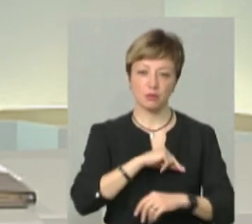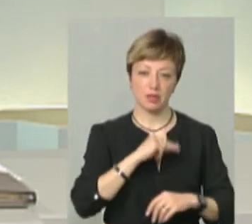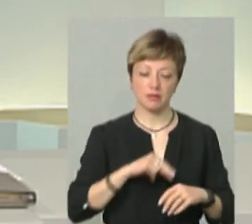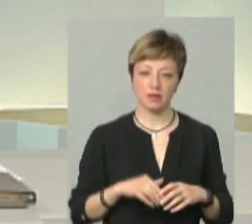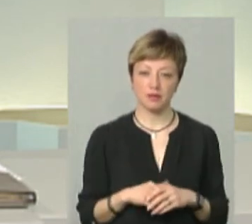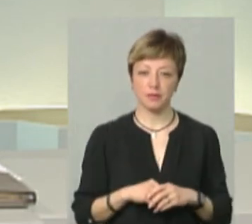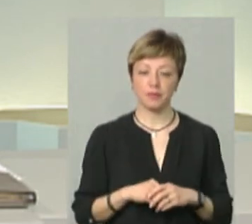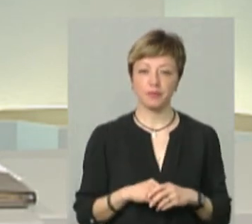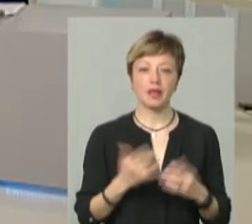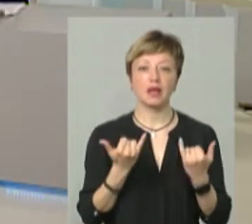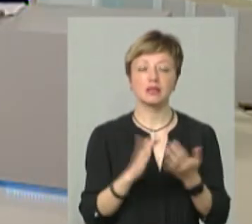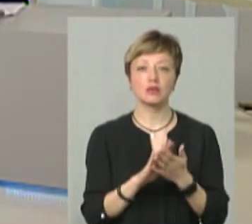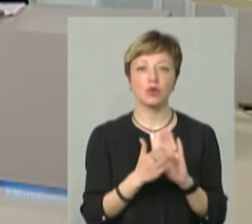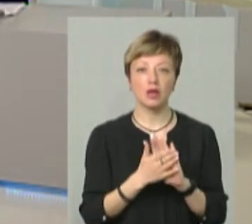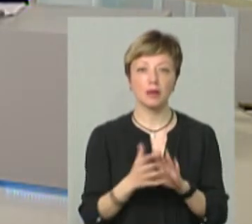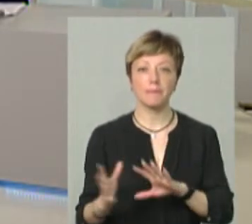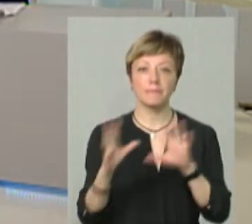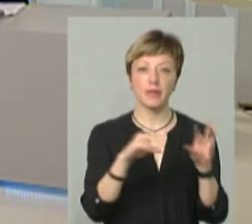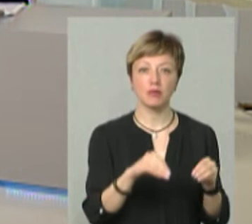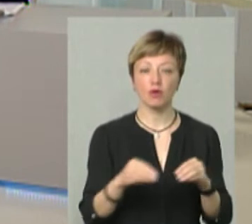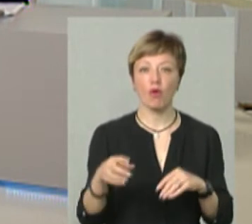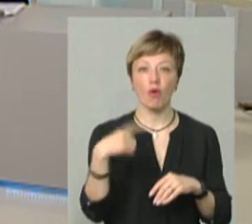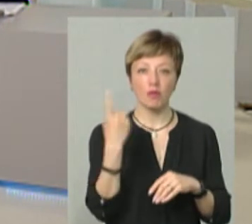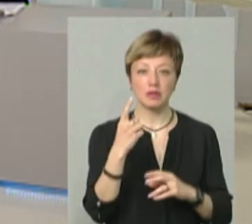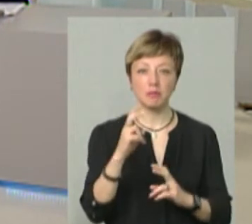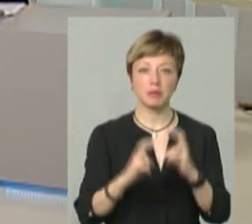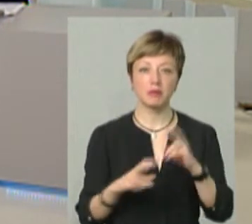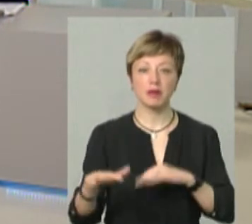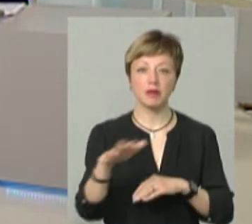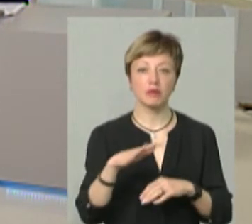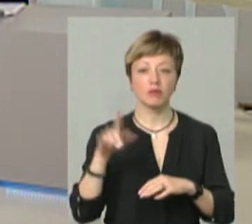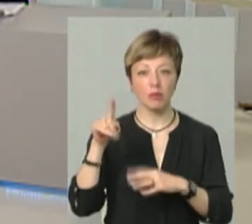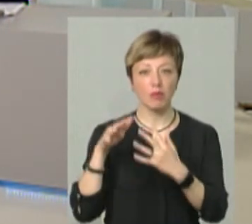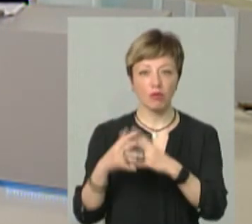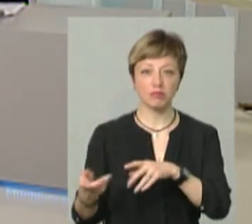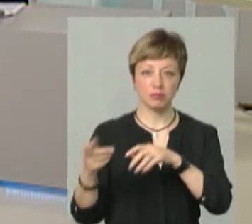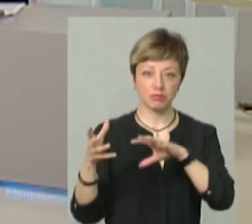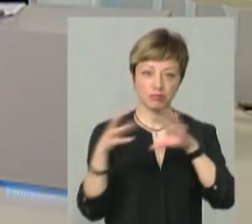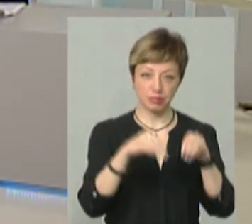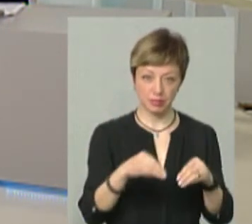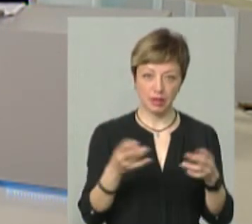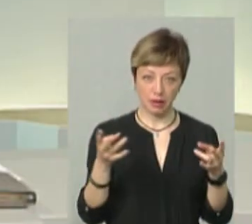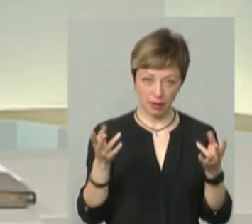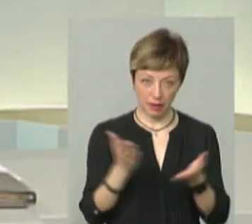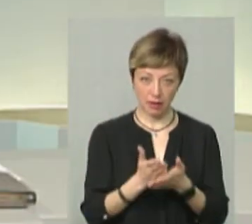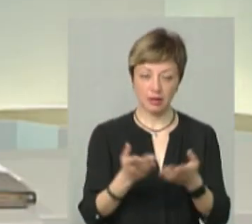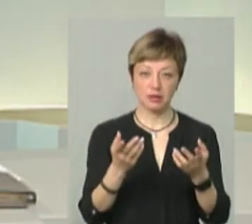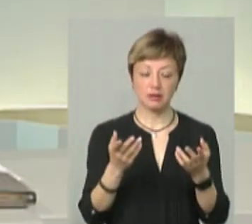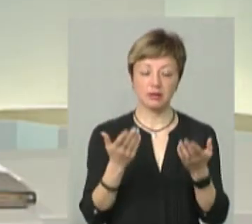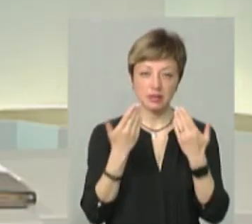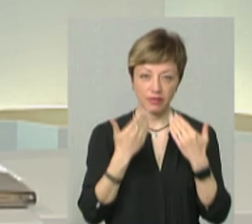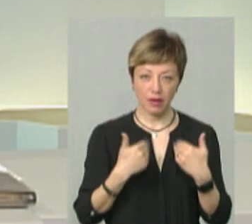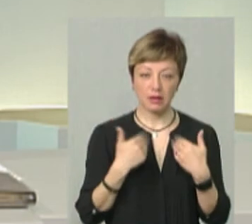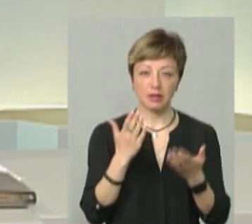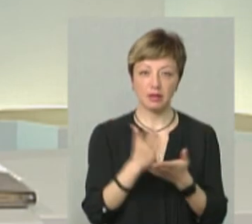працівників. А яка ситуація з переміщеними в область підприємствами з території бойових дій? Є запити? Є звернення